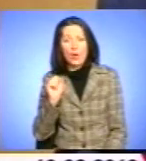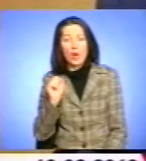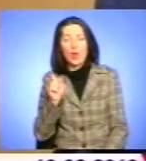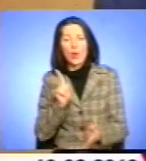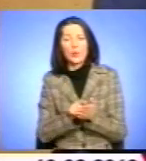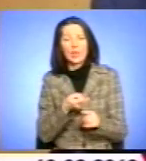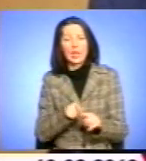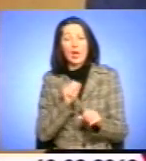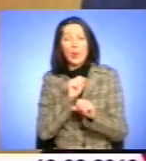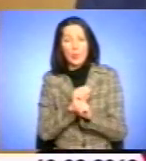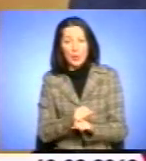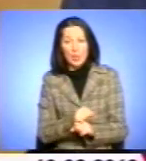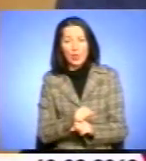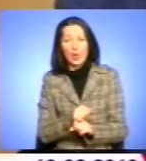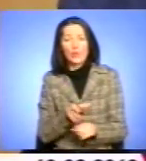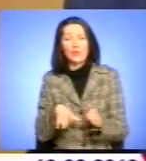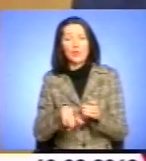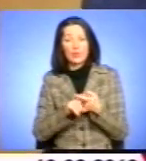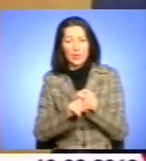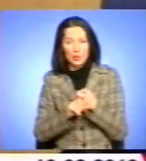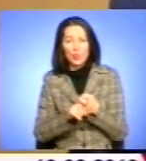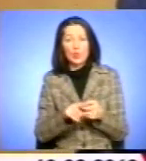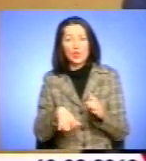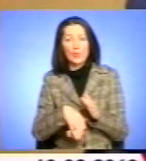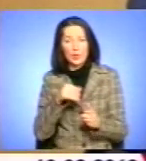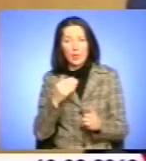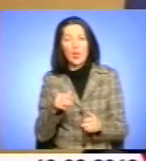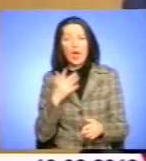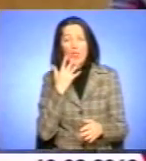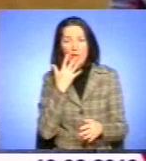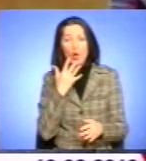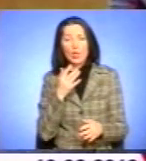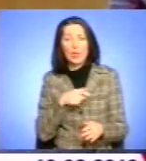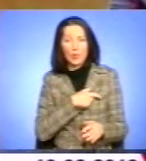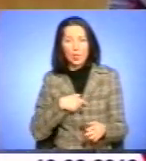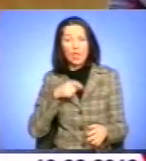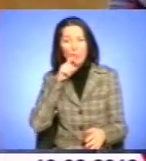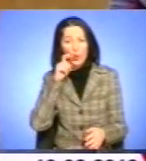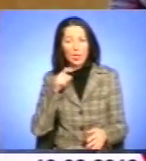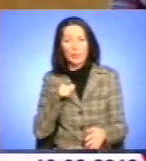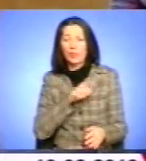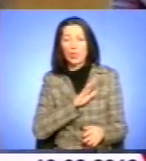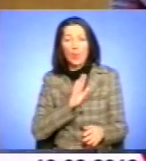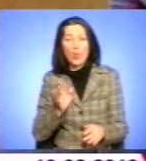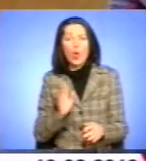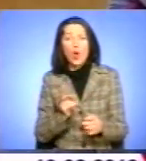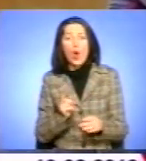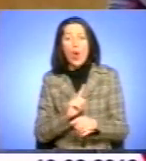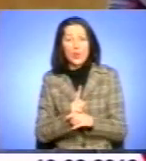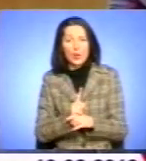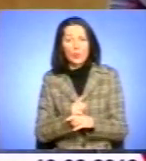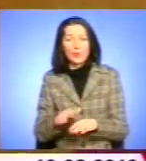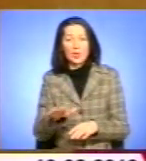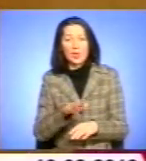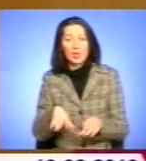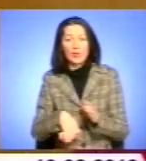у зв'язку з обрання їх народними депутатами України. Оскільки не було кворуму, територіальна виборча комісія